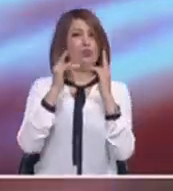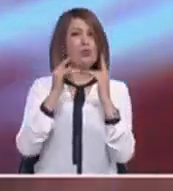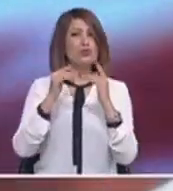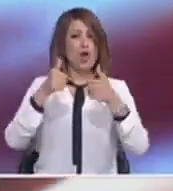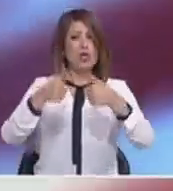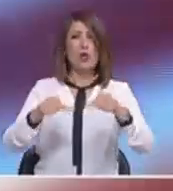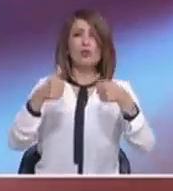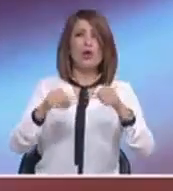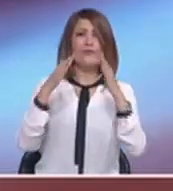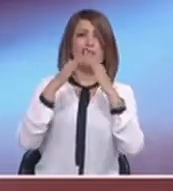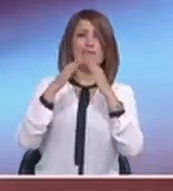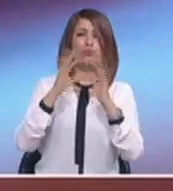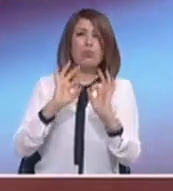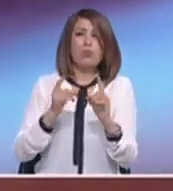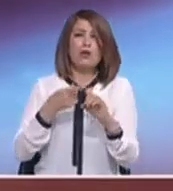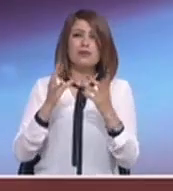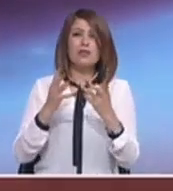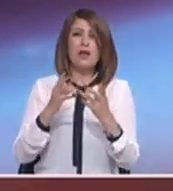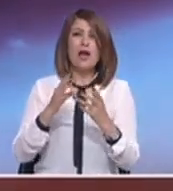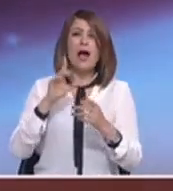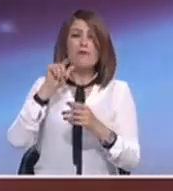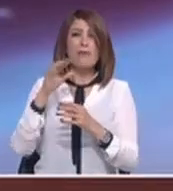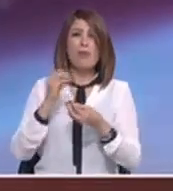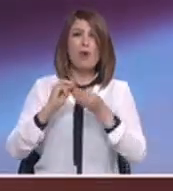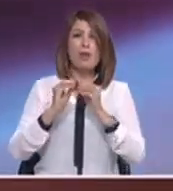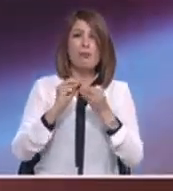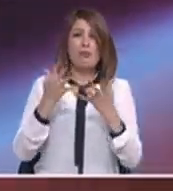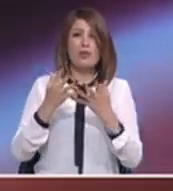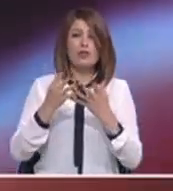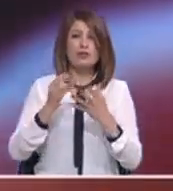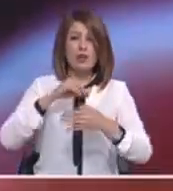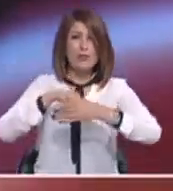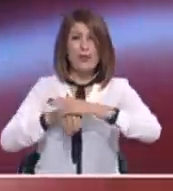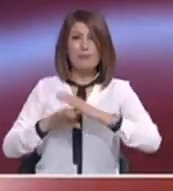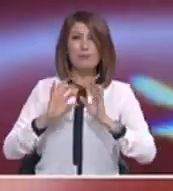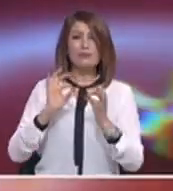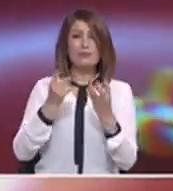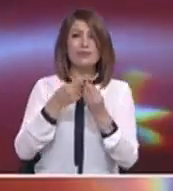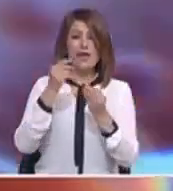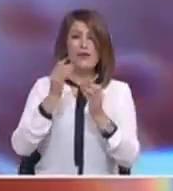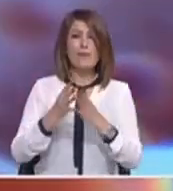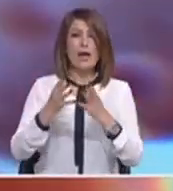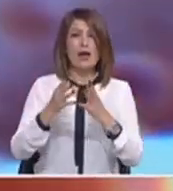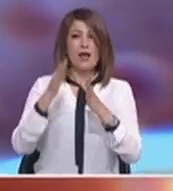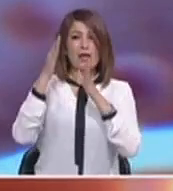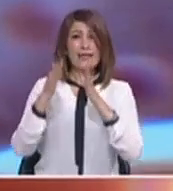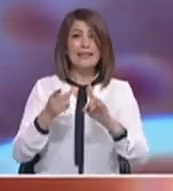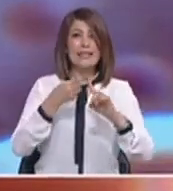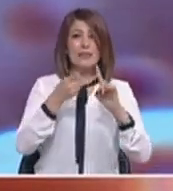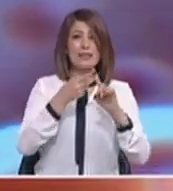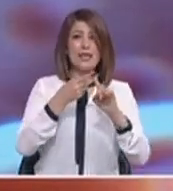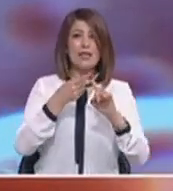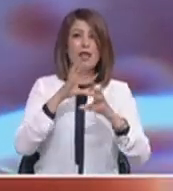هيه والمتاحه فما معينه اليوم اللي هي النجمه نحكي بعض بعض